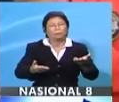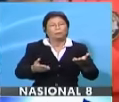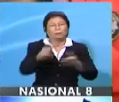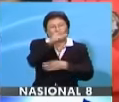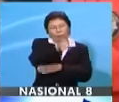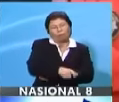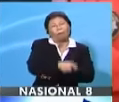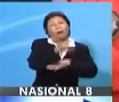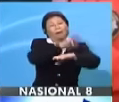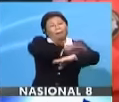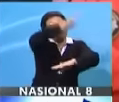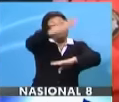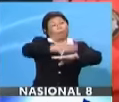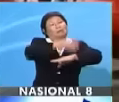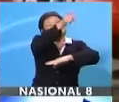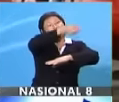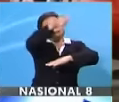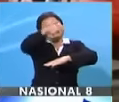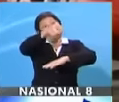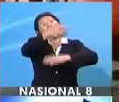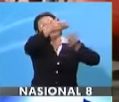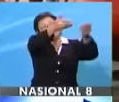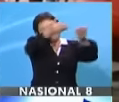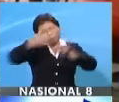mangsa-mangsa yang di atas tu untuk turun ke bawah.